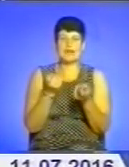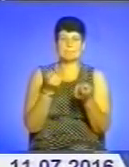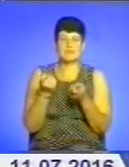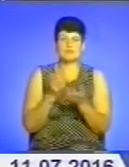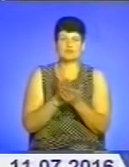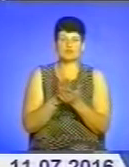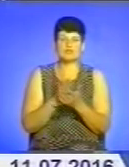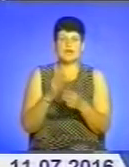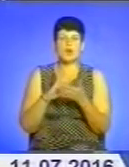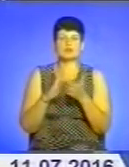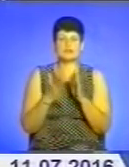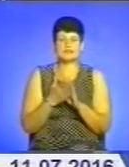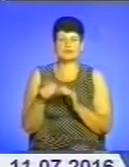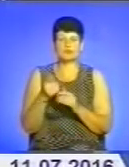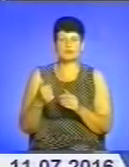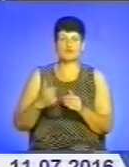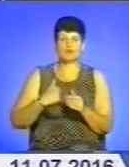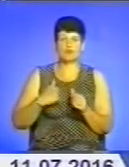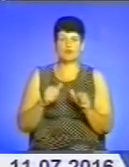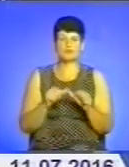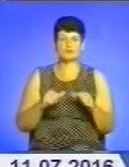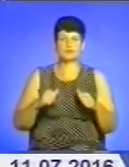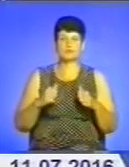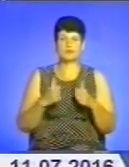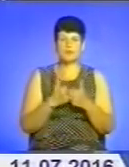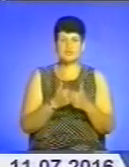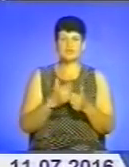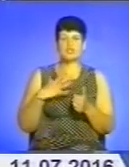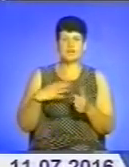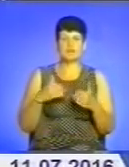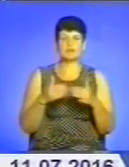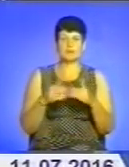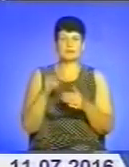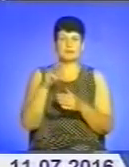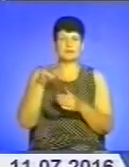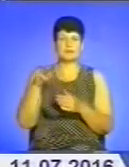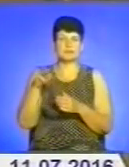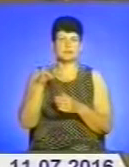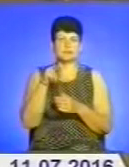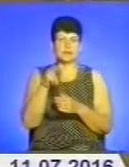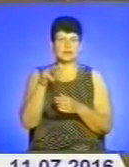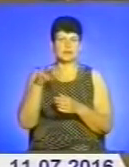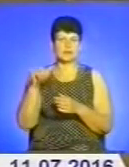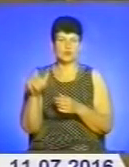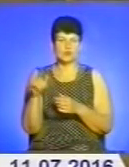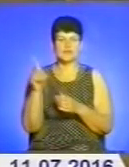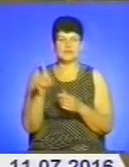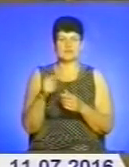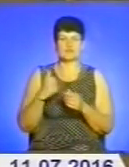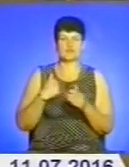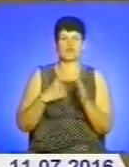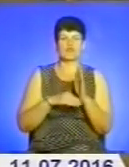У Тернопільському обласному військкоматі чекають на випускників профтехучилищ та військових вишів. У